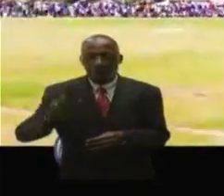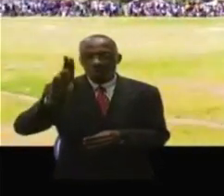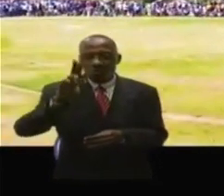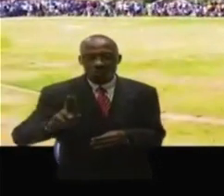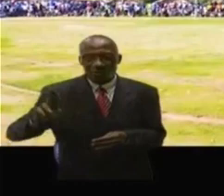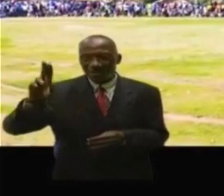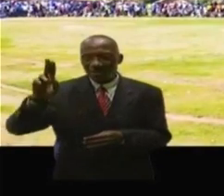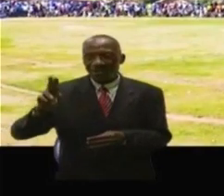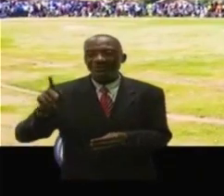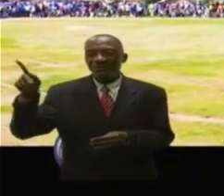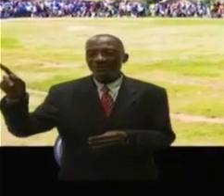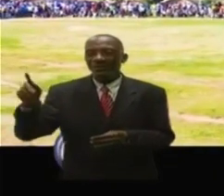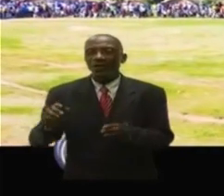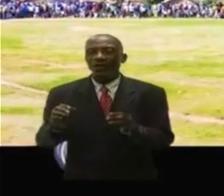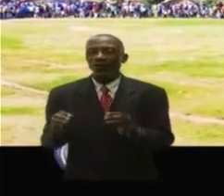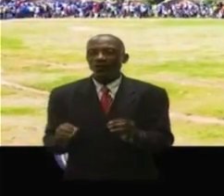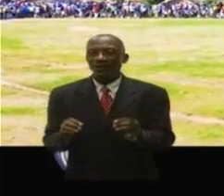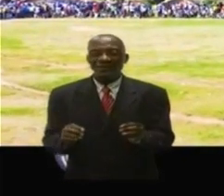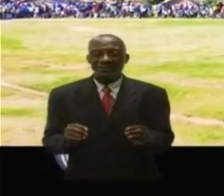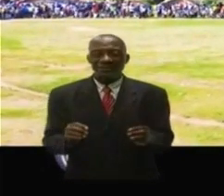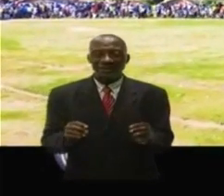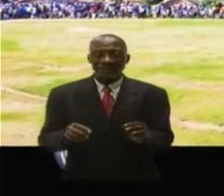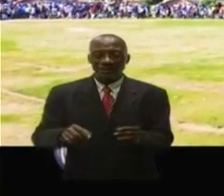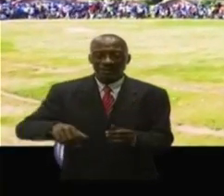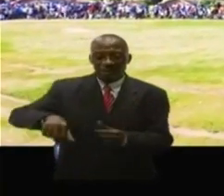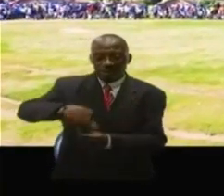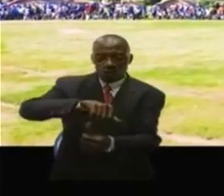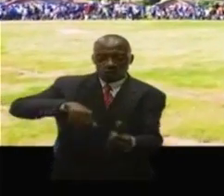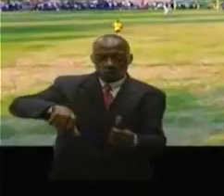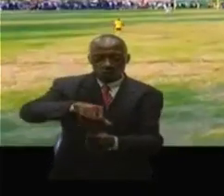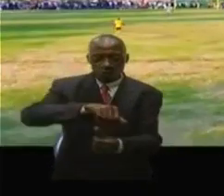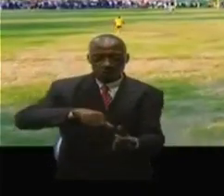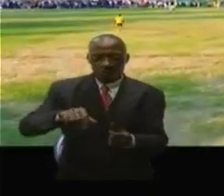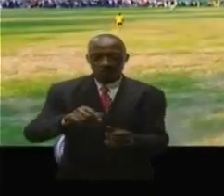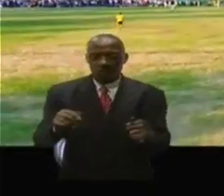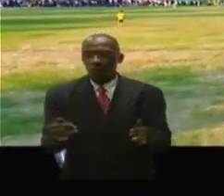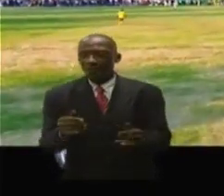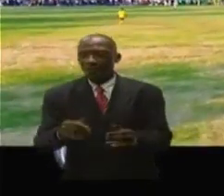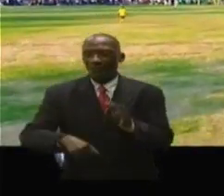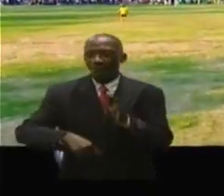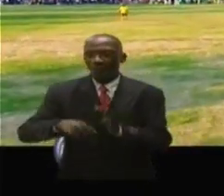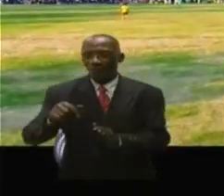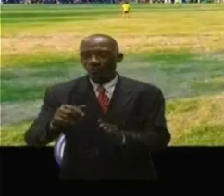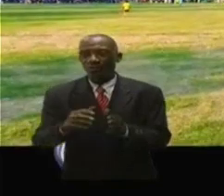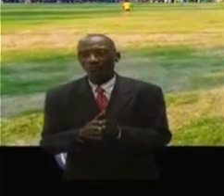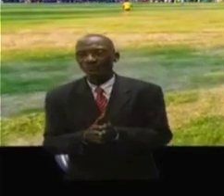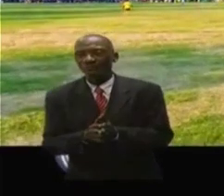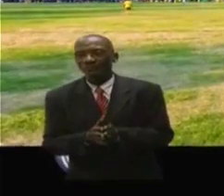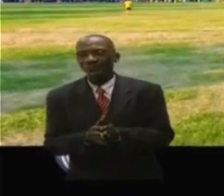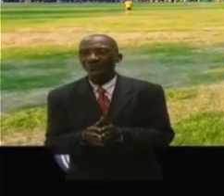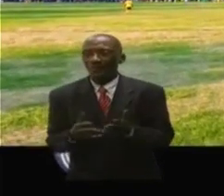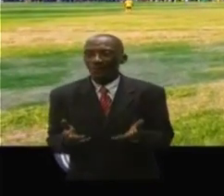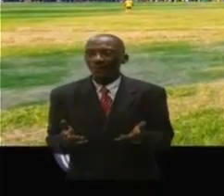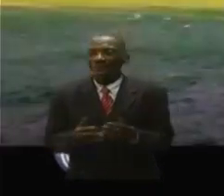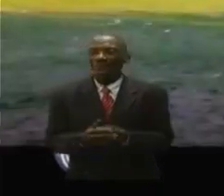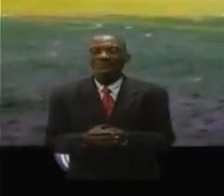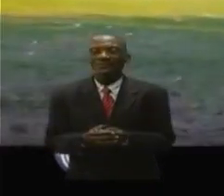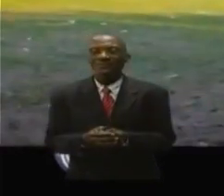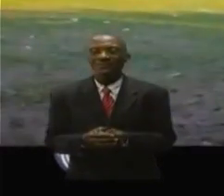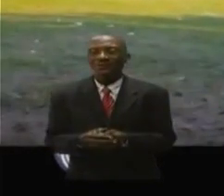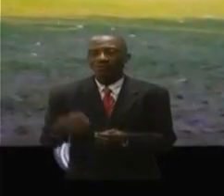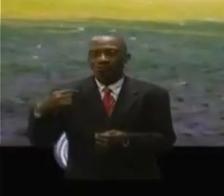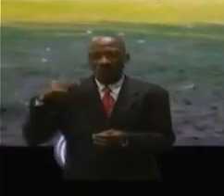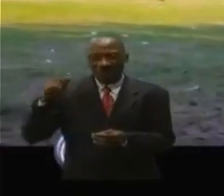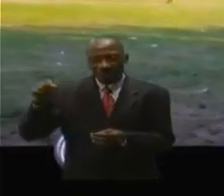de la province. Le match final s'est joué le dimanche 10 juillet 2023 entre les tout féroces Dragons Rouges et